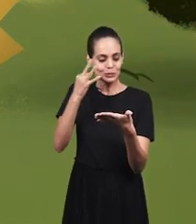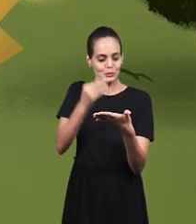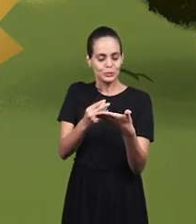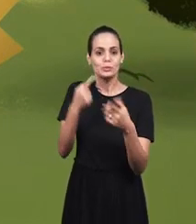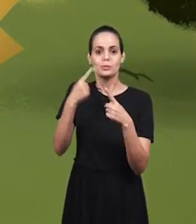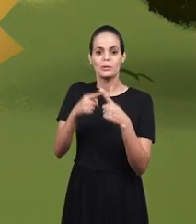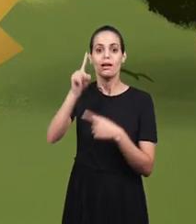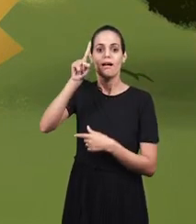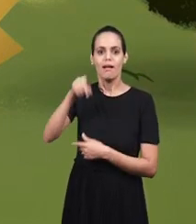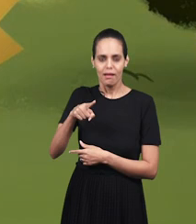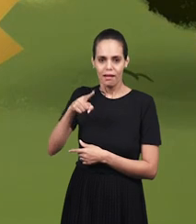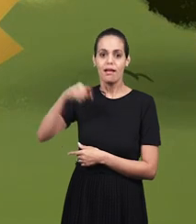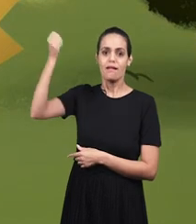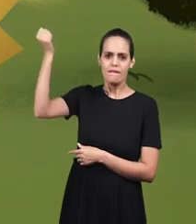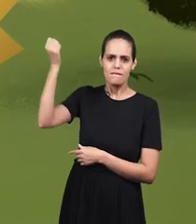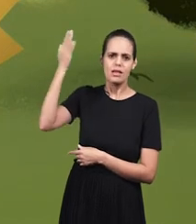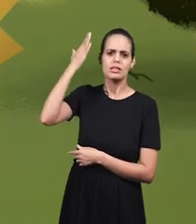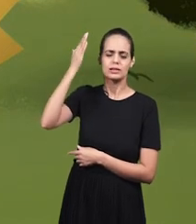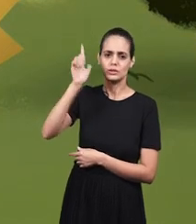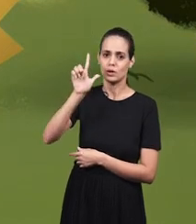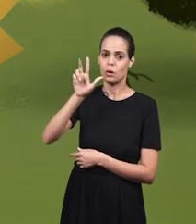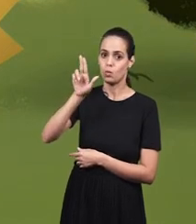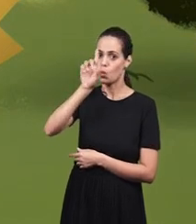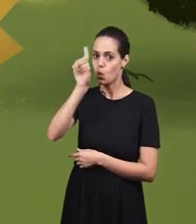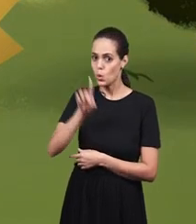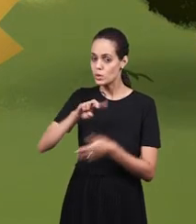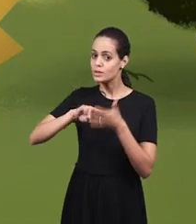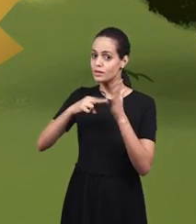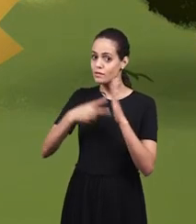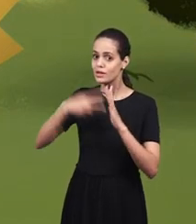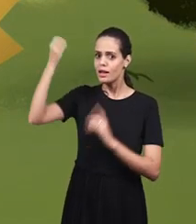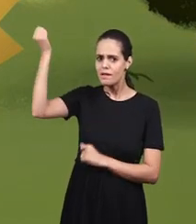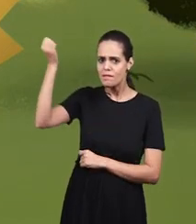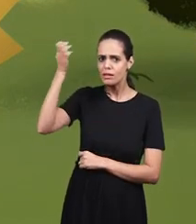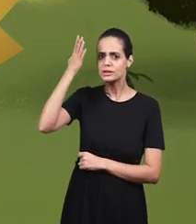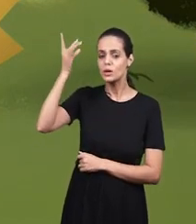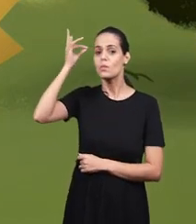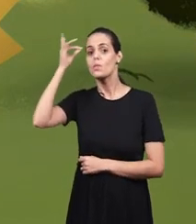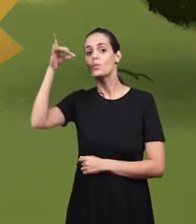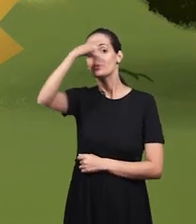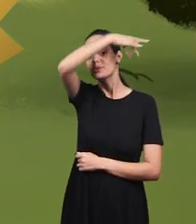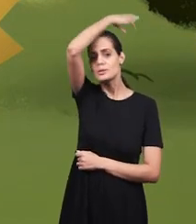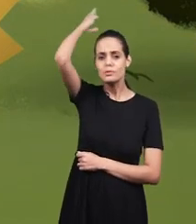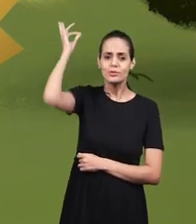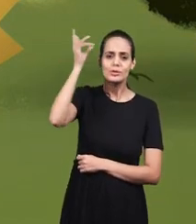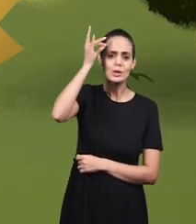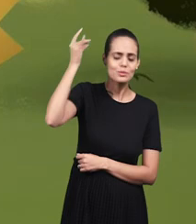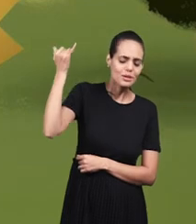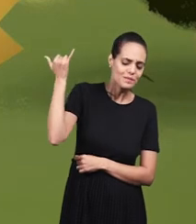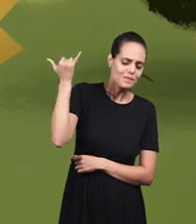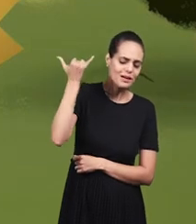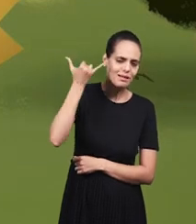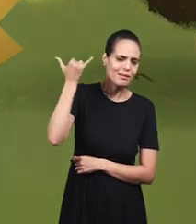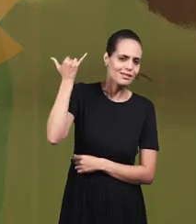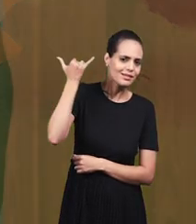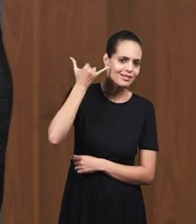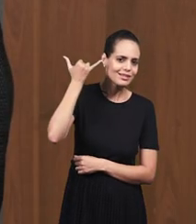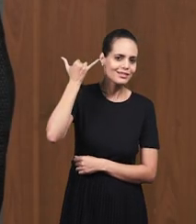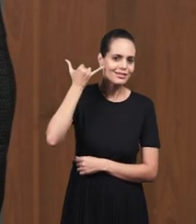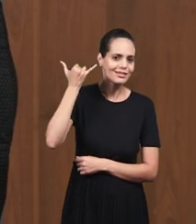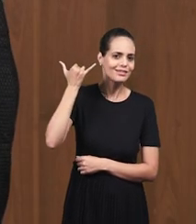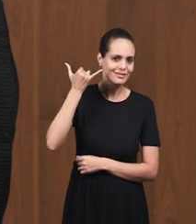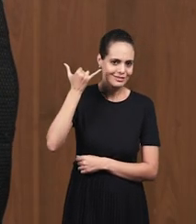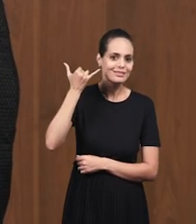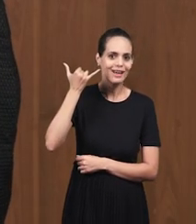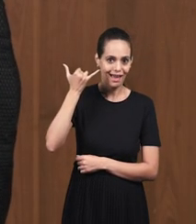cette lumière merveilleuse, c'est la révélation. Elle est en train de lire et elle comprend. Le Saint-Esprit est en train de révéler